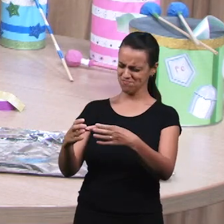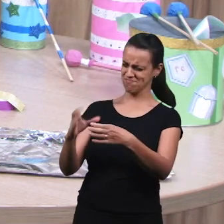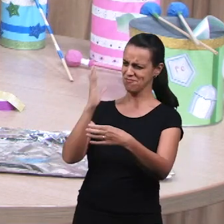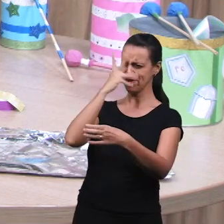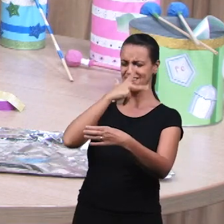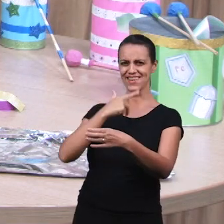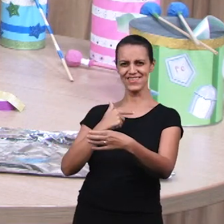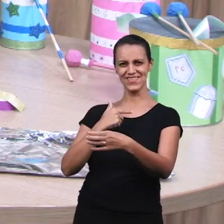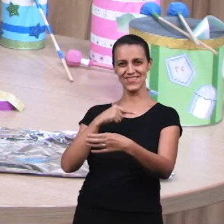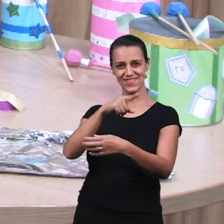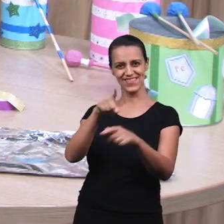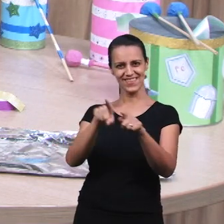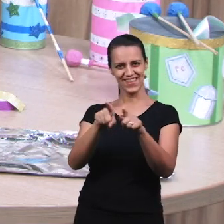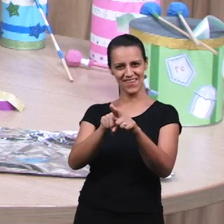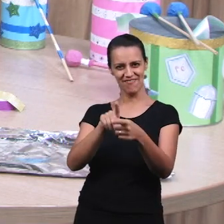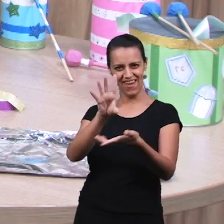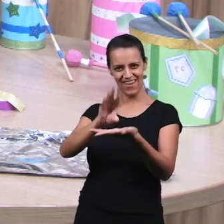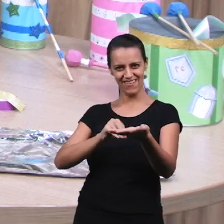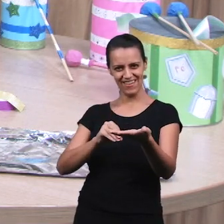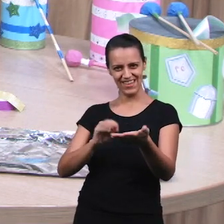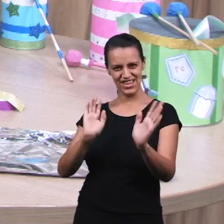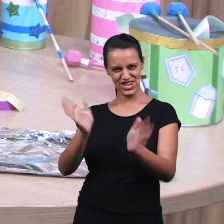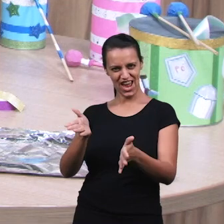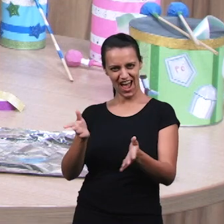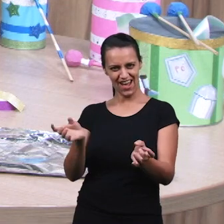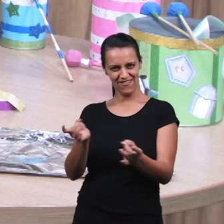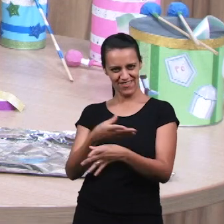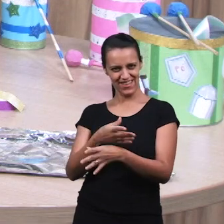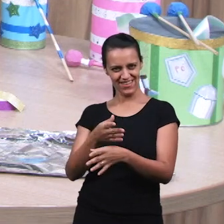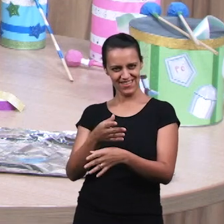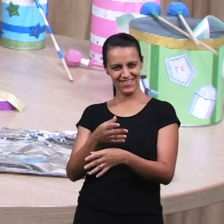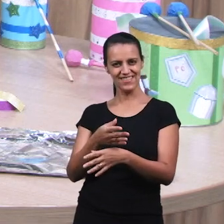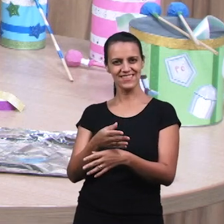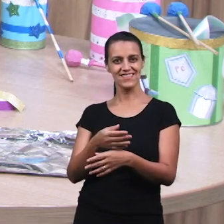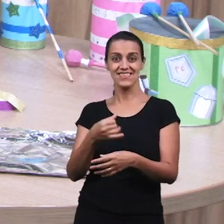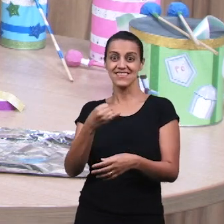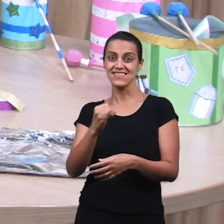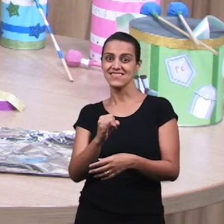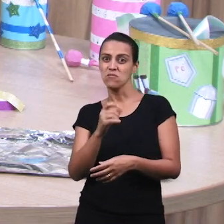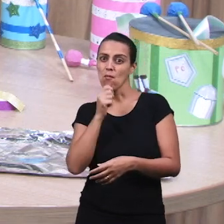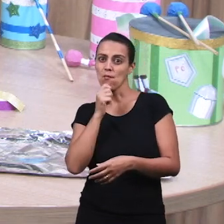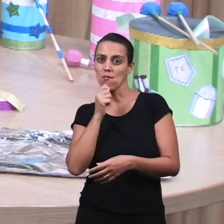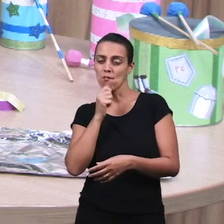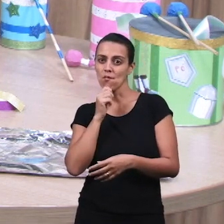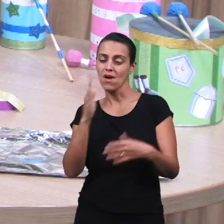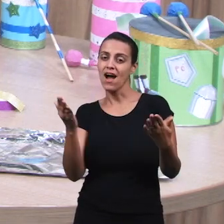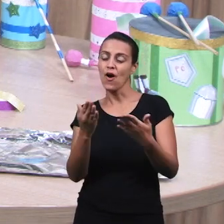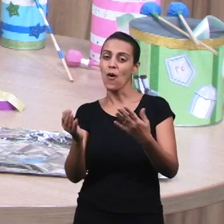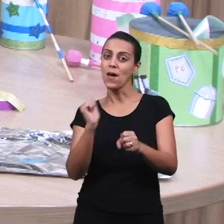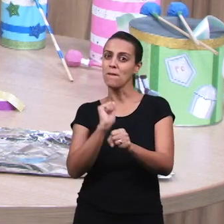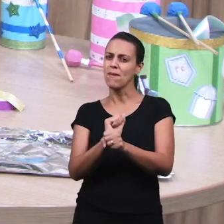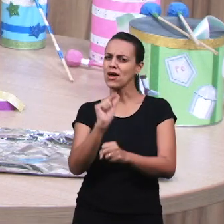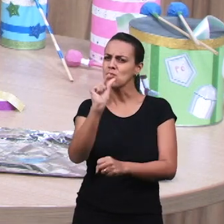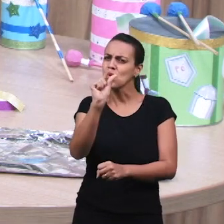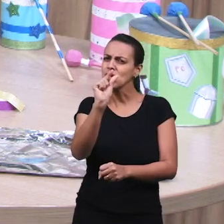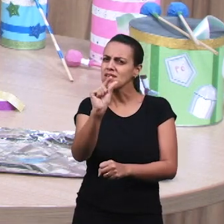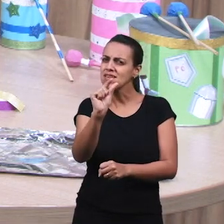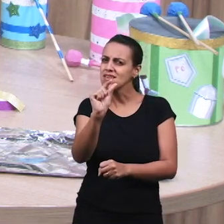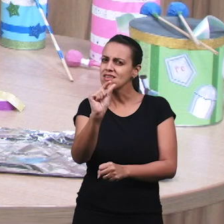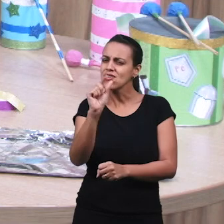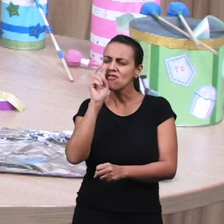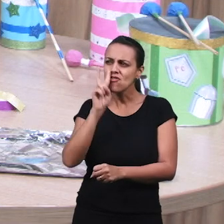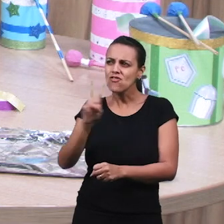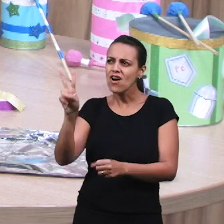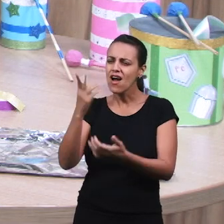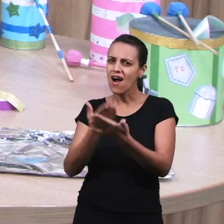Vous avez vu comme c'est joli? Et vous avez déjà terminé le vôtre? Si vous n'avez pas encore terminé, maintenant nous allons arrêter un petit peu